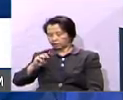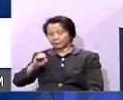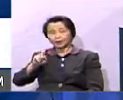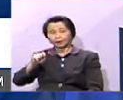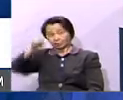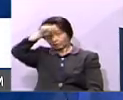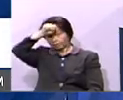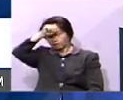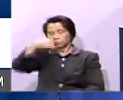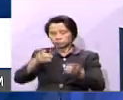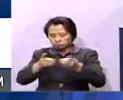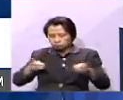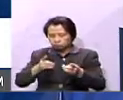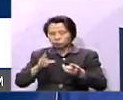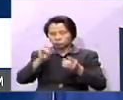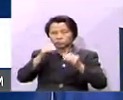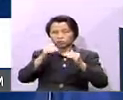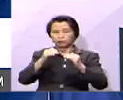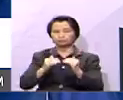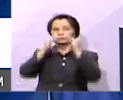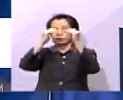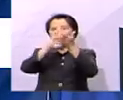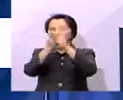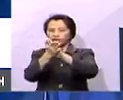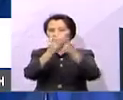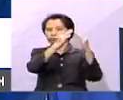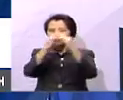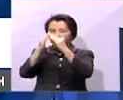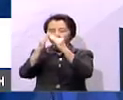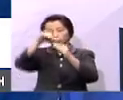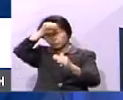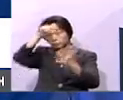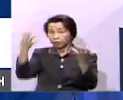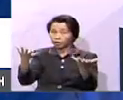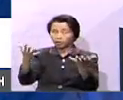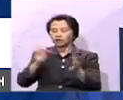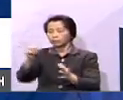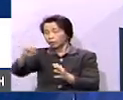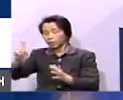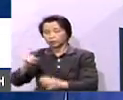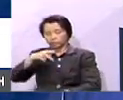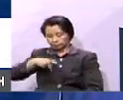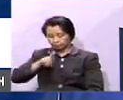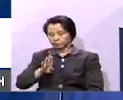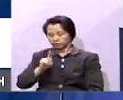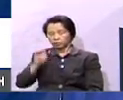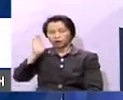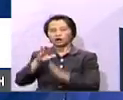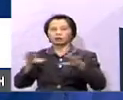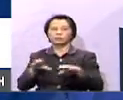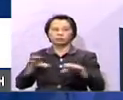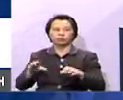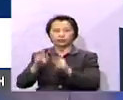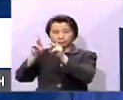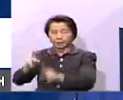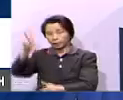pengistiharannya kepada Majlis perbandaran segamat dan permohonan naik taraf oleh mana-mana pihak berkuasa tempatan akan dibuat oleh